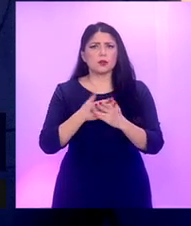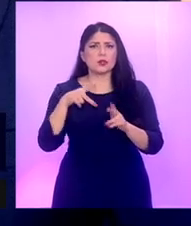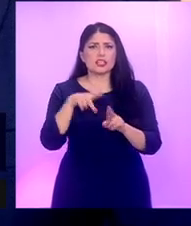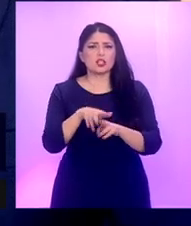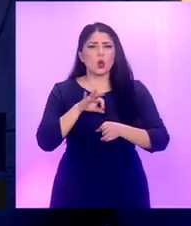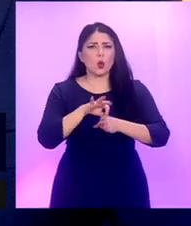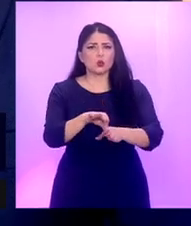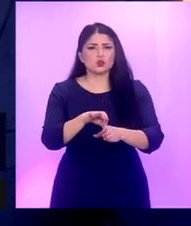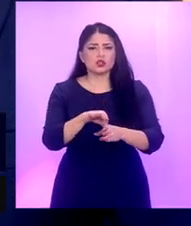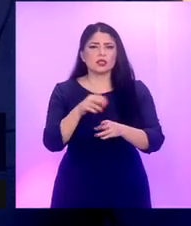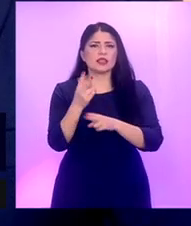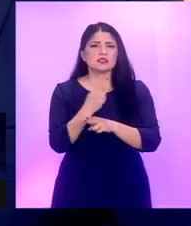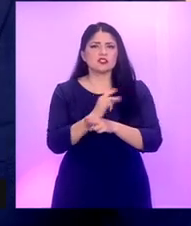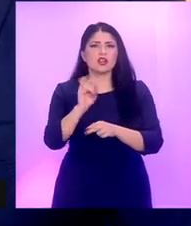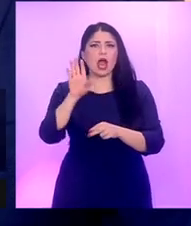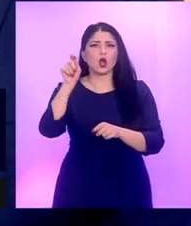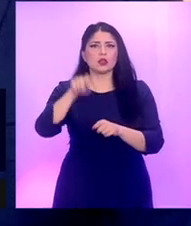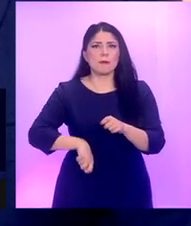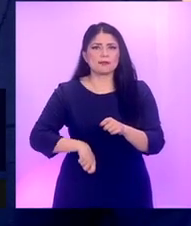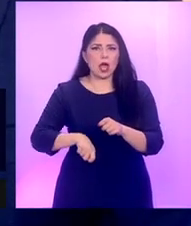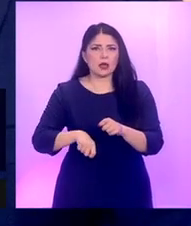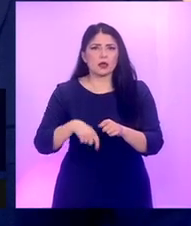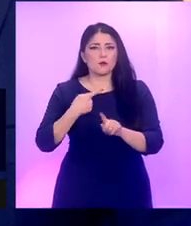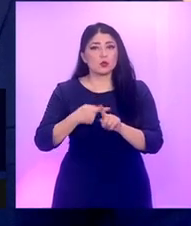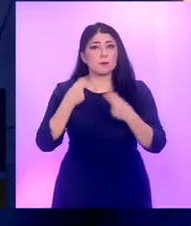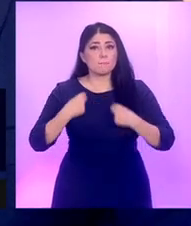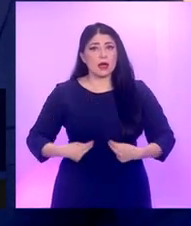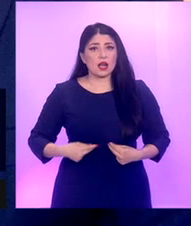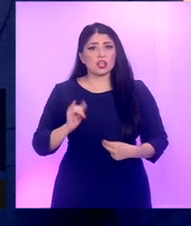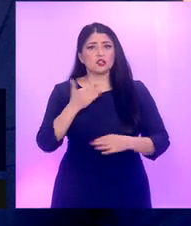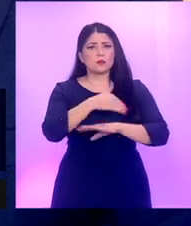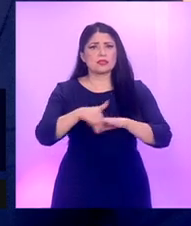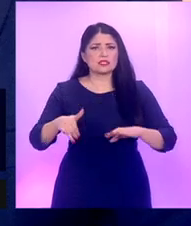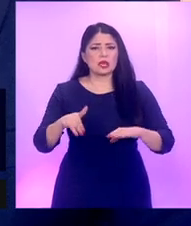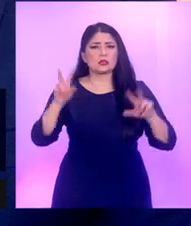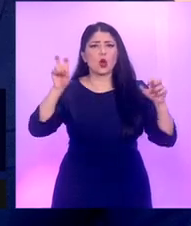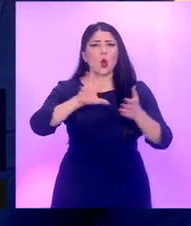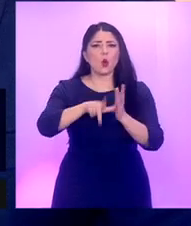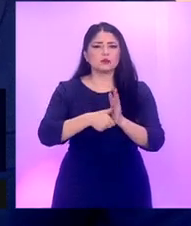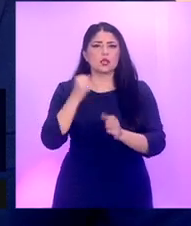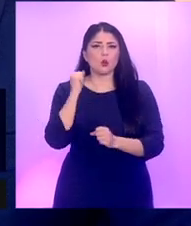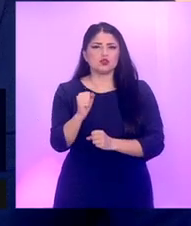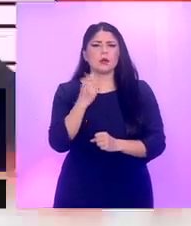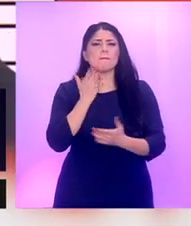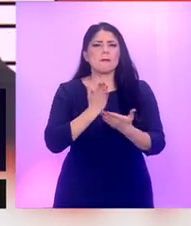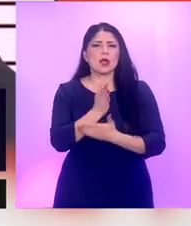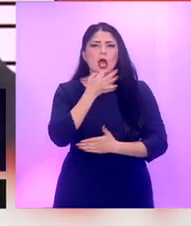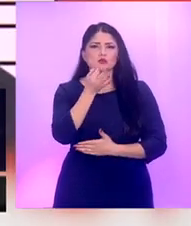în funcții publice a celor condamnați penal și a susținut și în Parlament, dar și în stradă deviza, corupția ucide.